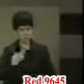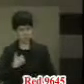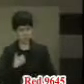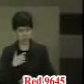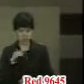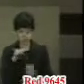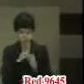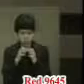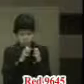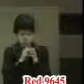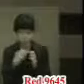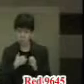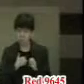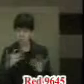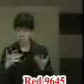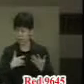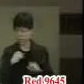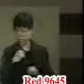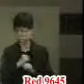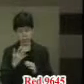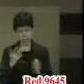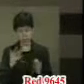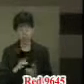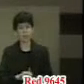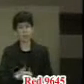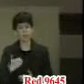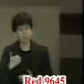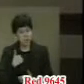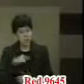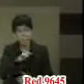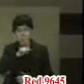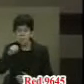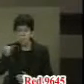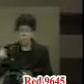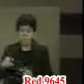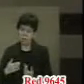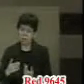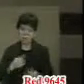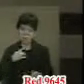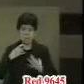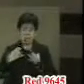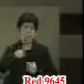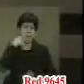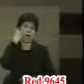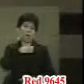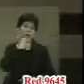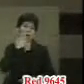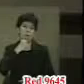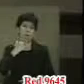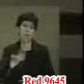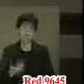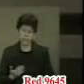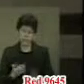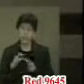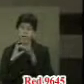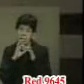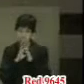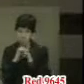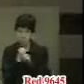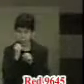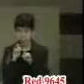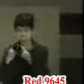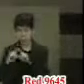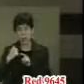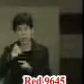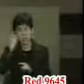ไปลุกล้ำก้ำเกินหน่วยงานอะไรต่างไม่ครับไม่มีแต่คนจะลุกล้ำก้ำเกินผมข้อสำคัญที่สุดเรื่องอะไรต่